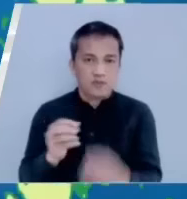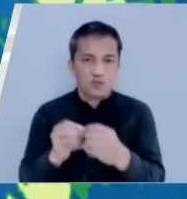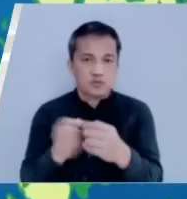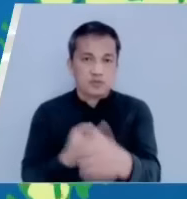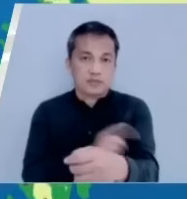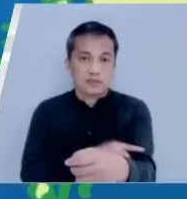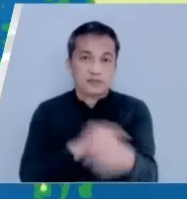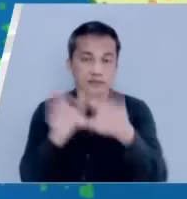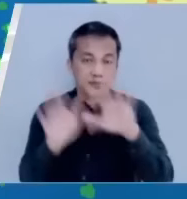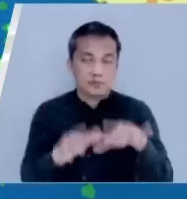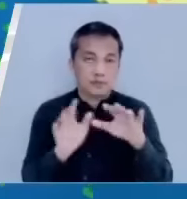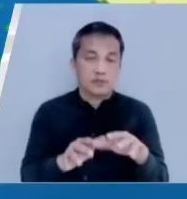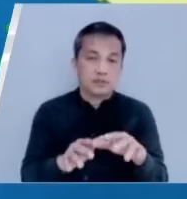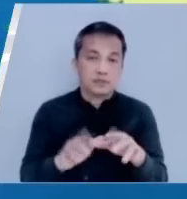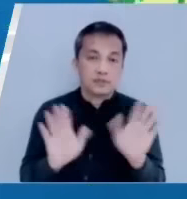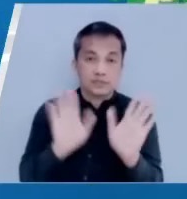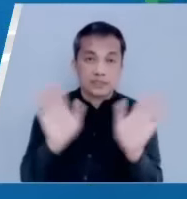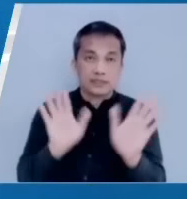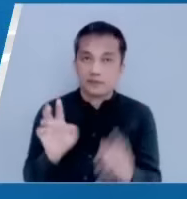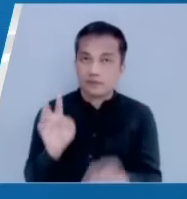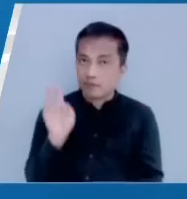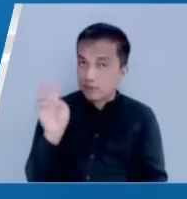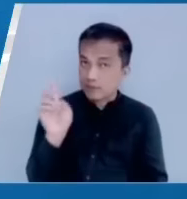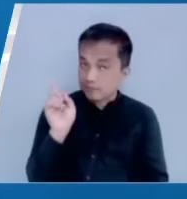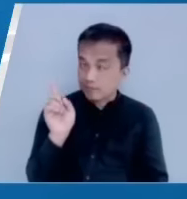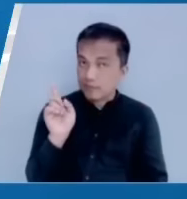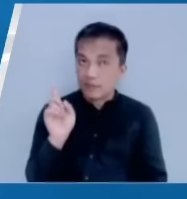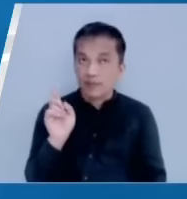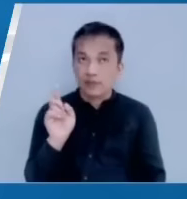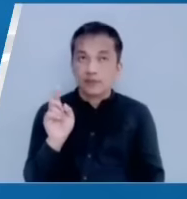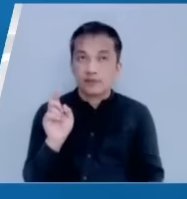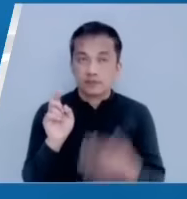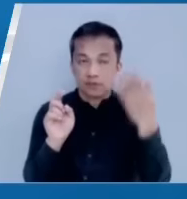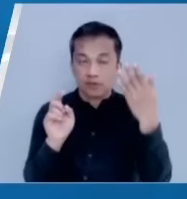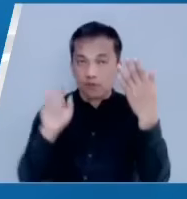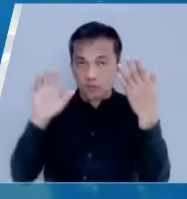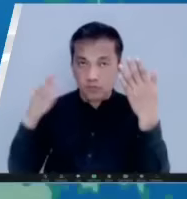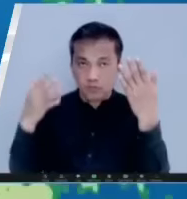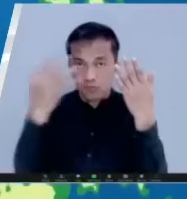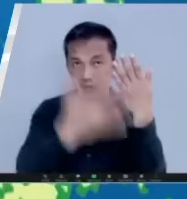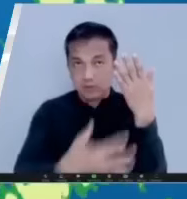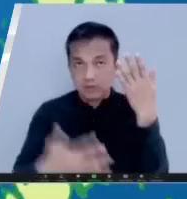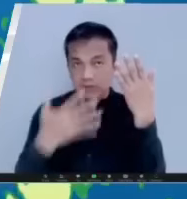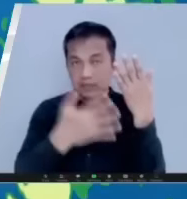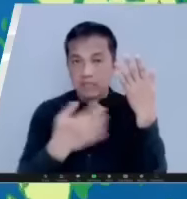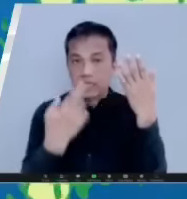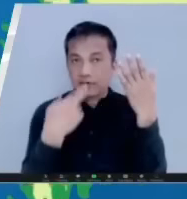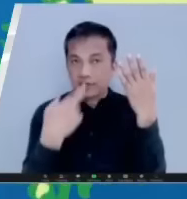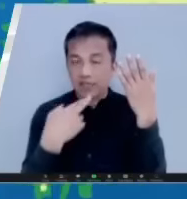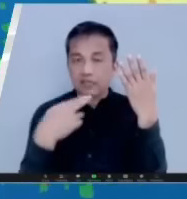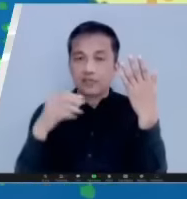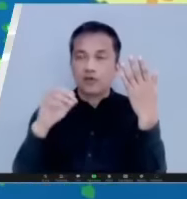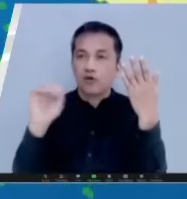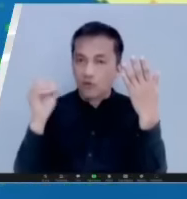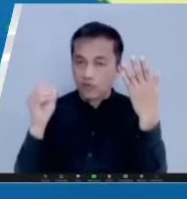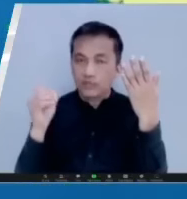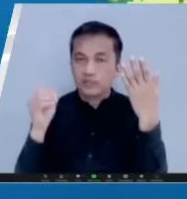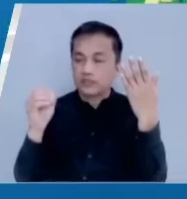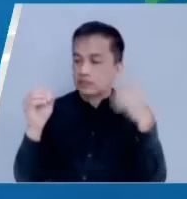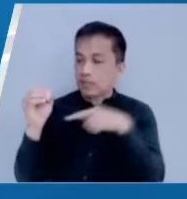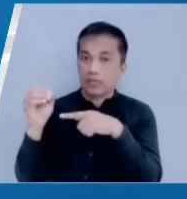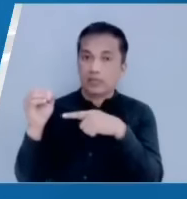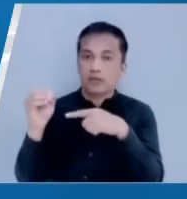natin pagsapit ng Linggo. Makikita po ninyo dito sa ating rainfall forecast map yung nagkukulay pula, kulay orange. Ibig sabihin po niyan heavy